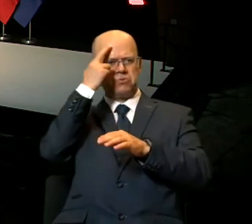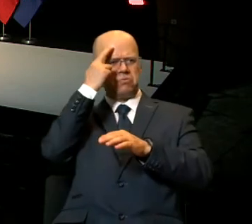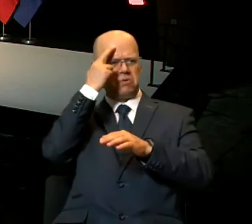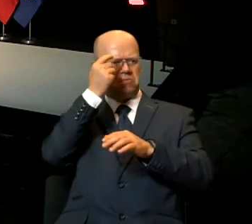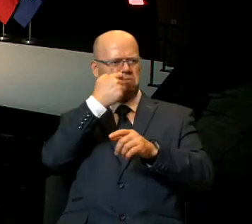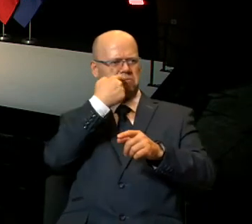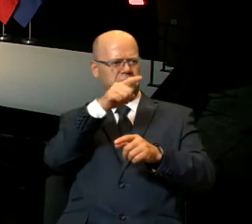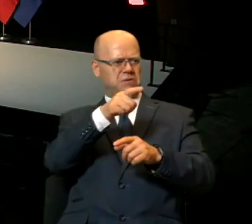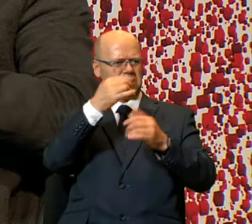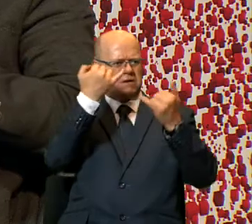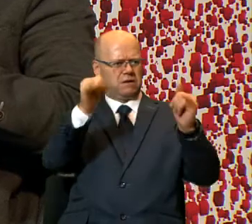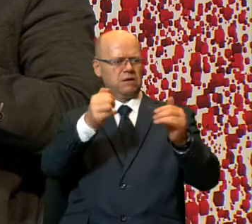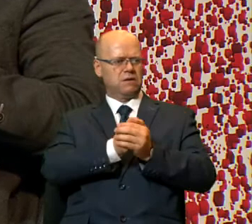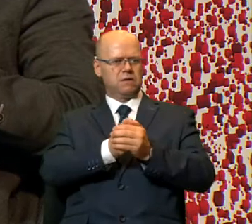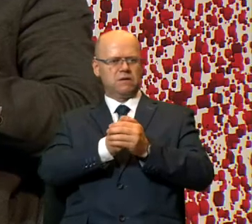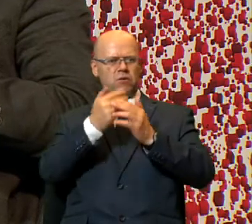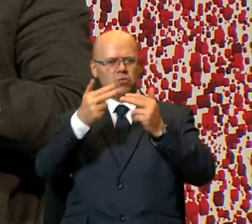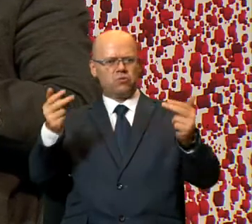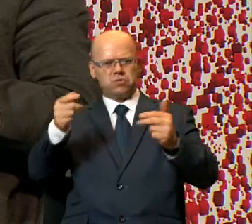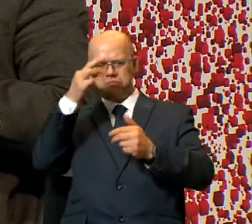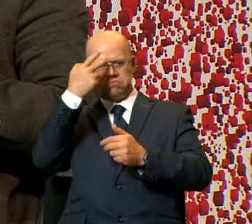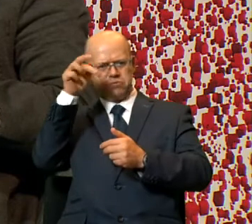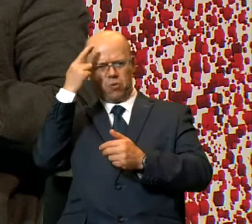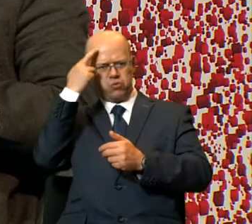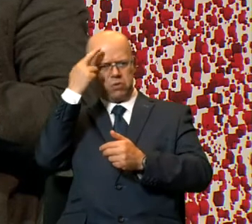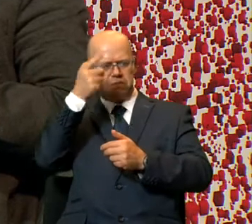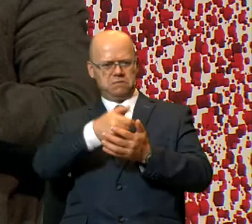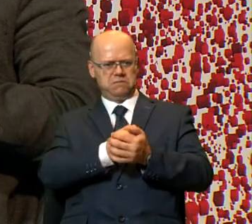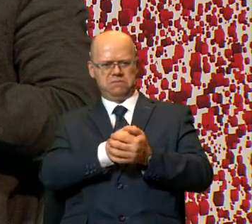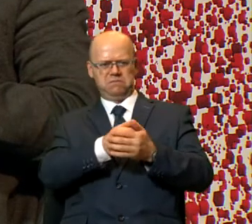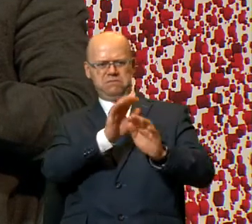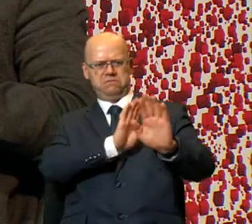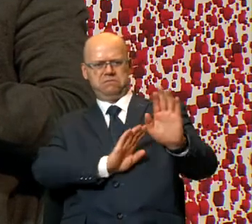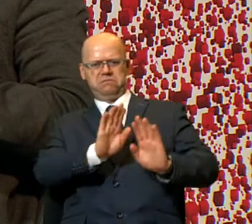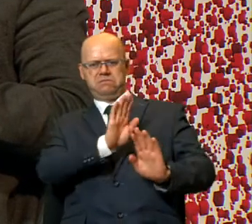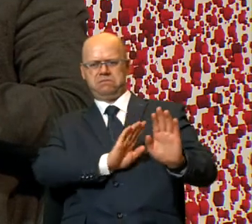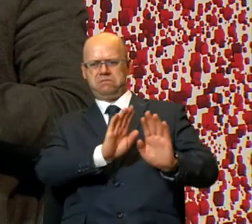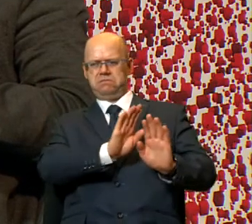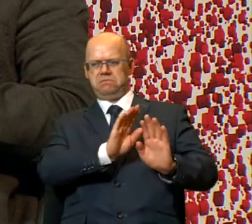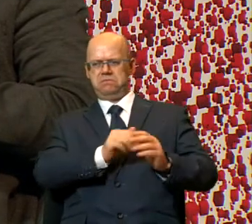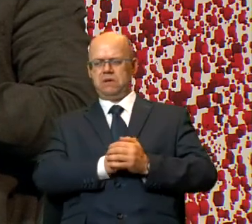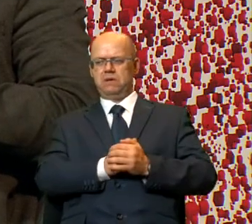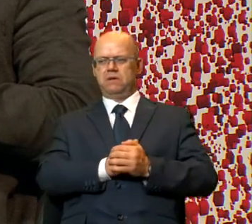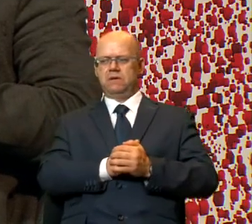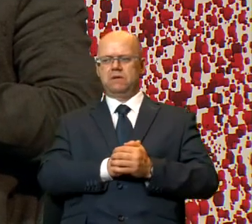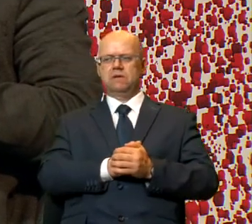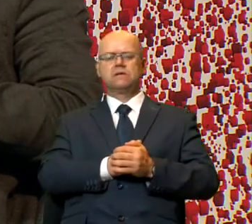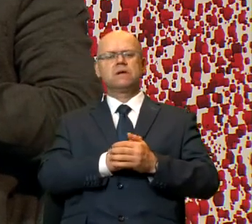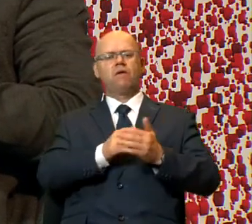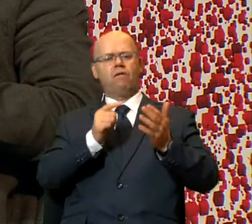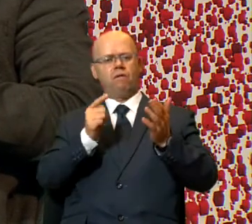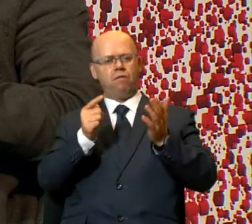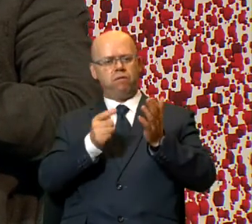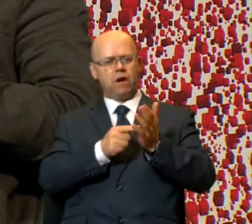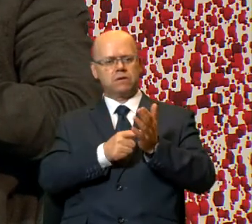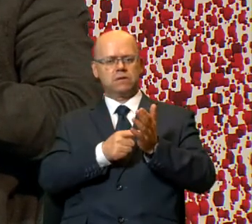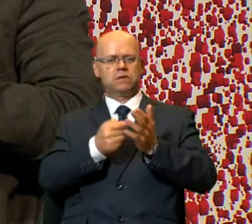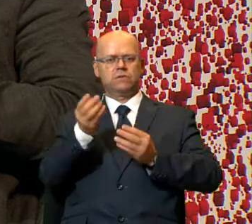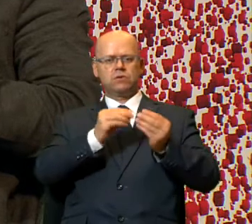języka ani kultury i zachowań. I tak właśnie tworzymy poczucie